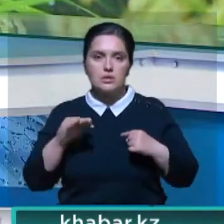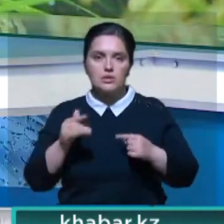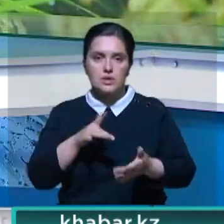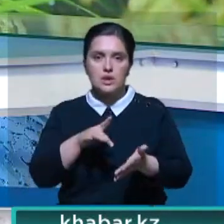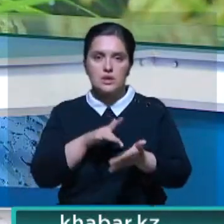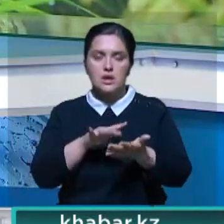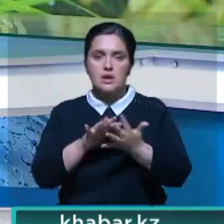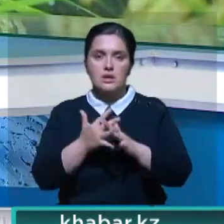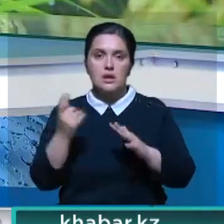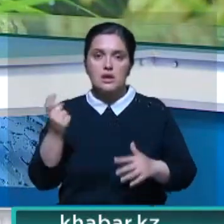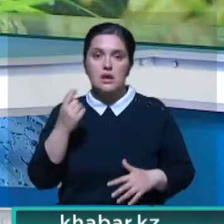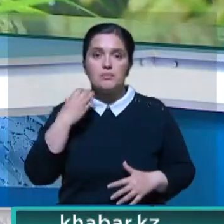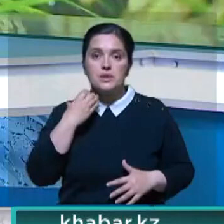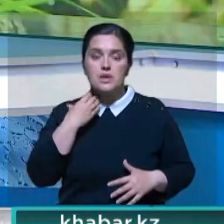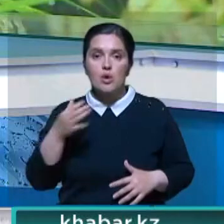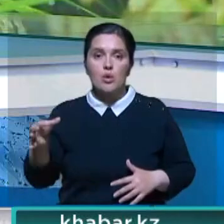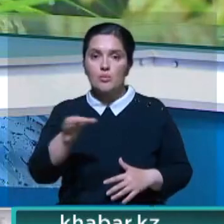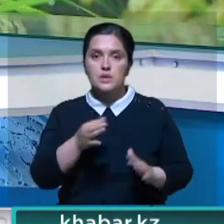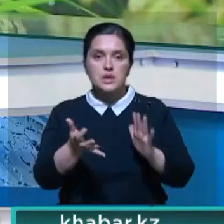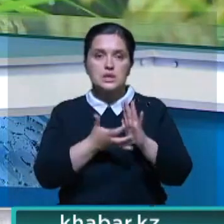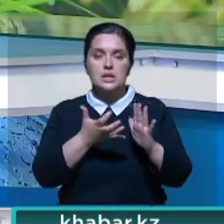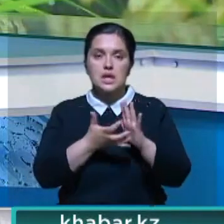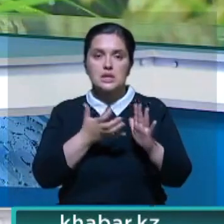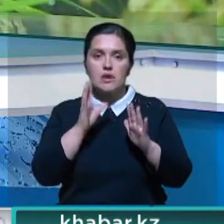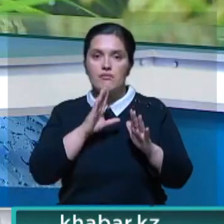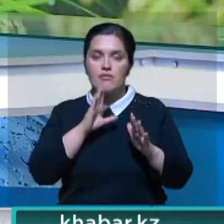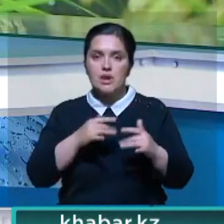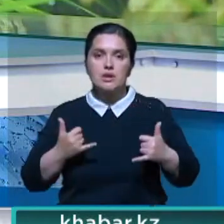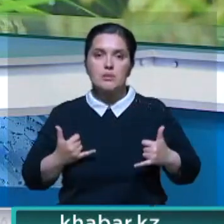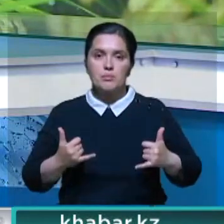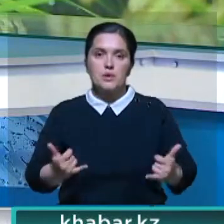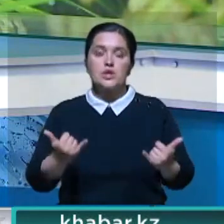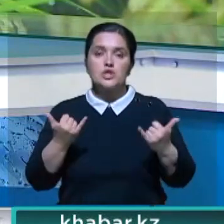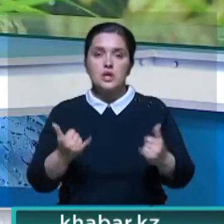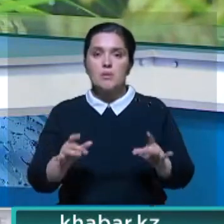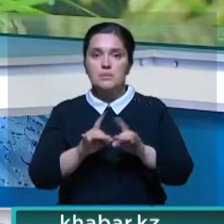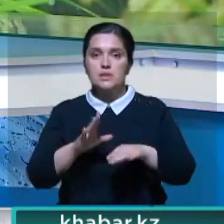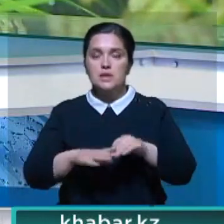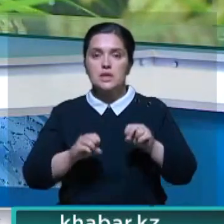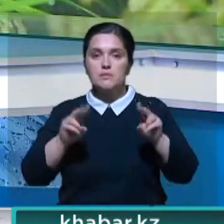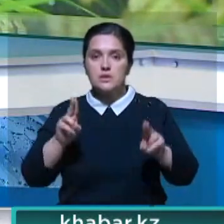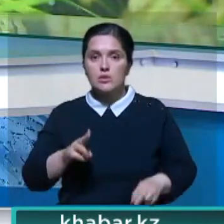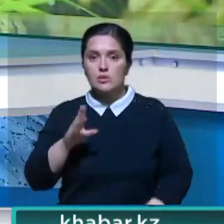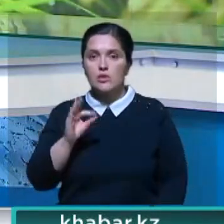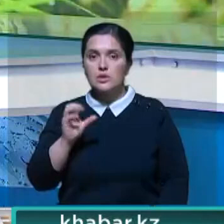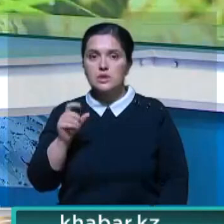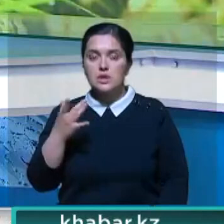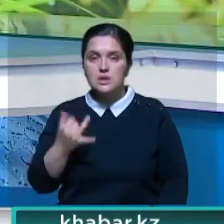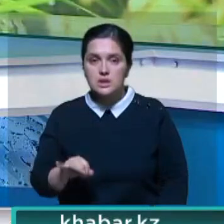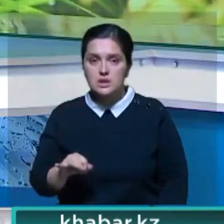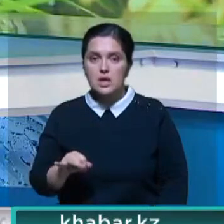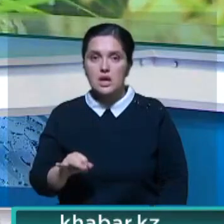в южных регионах. Аграриям Кызылординской области катастрофически не хватает поливной воды. Сейчас, по словам специалистов,